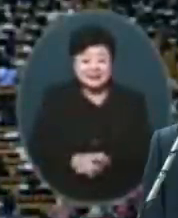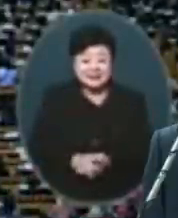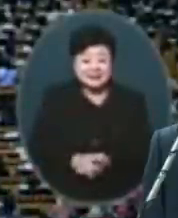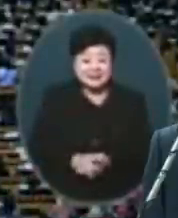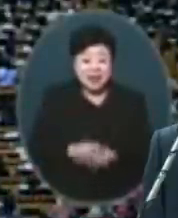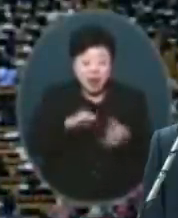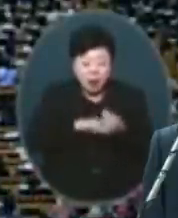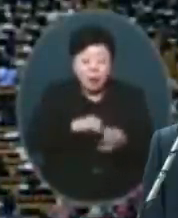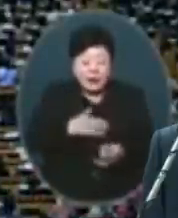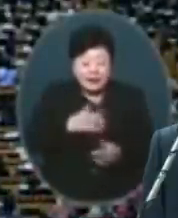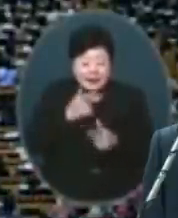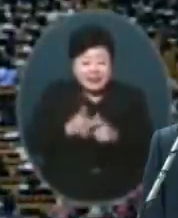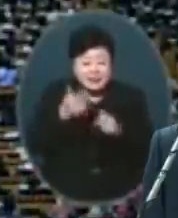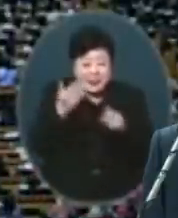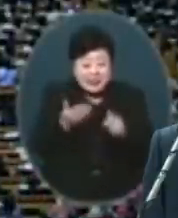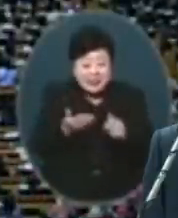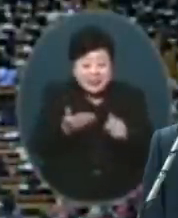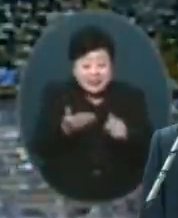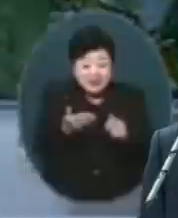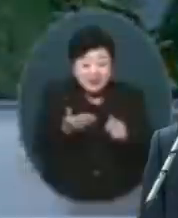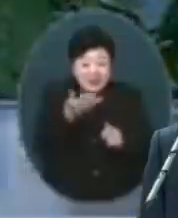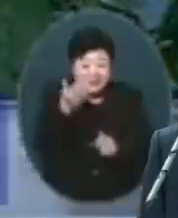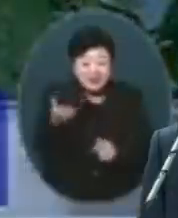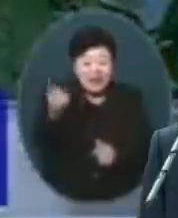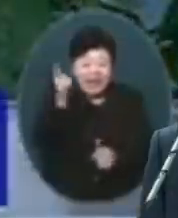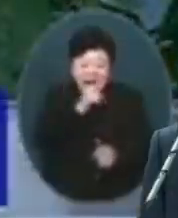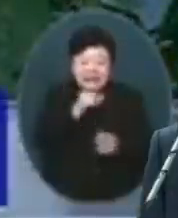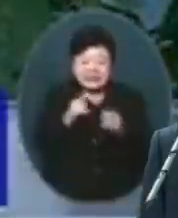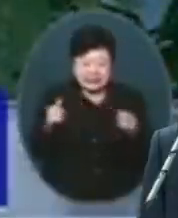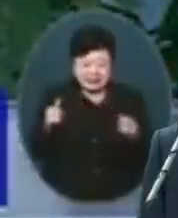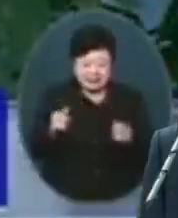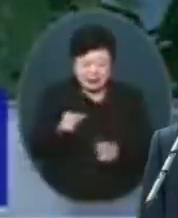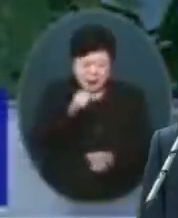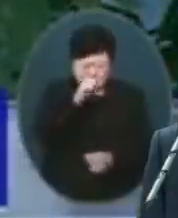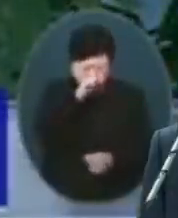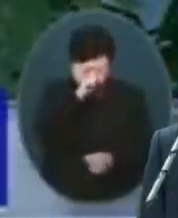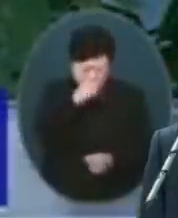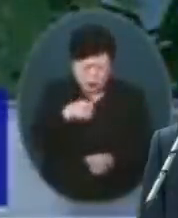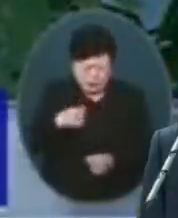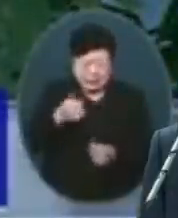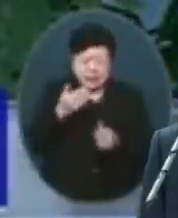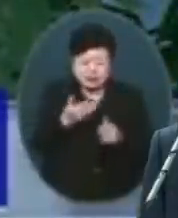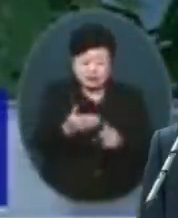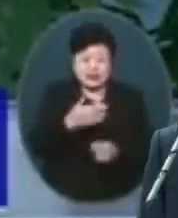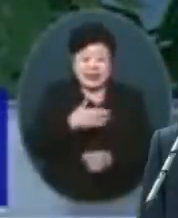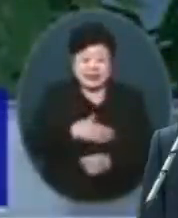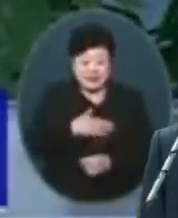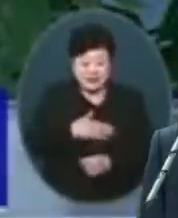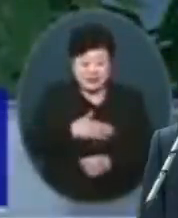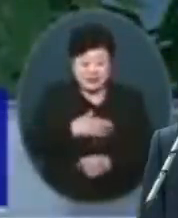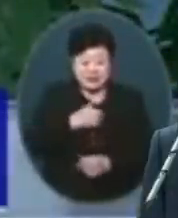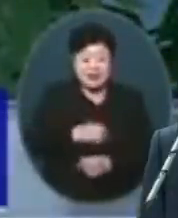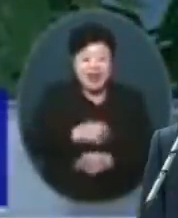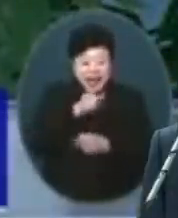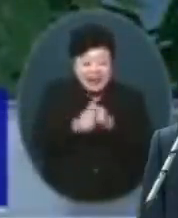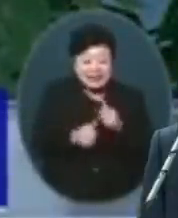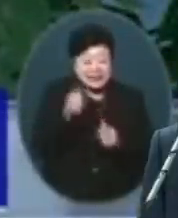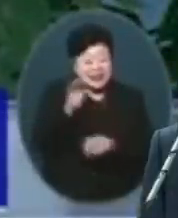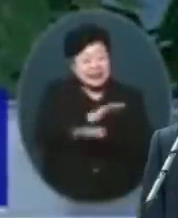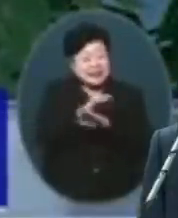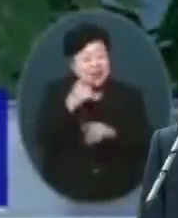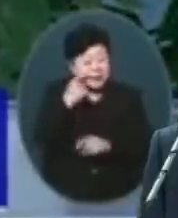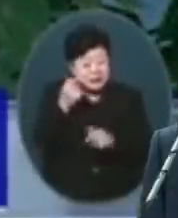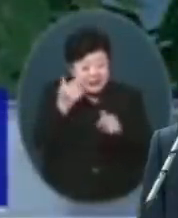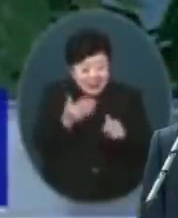꼭 알아야 될 것은 예수님께서는 너희가 악할지라도 좋은 것으로 자식에게 줄 줄 알거든 하물며 하늘에 계신